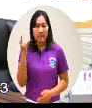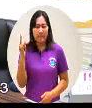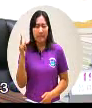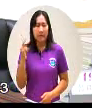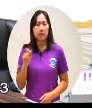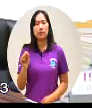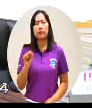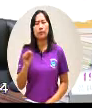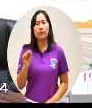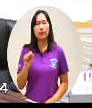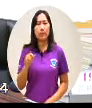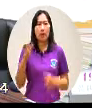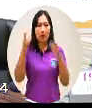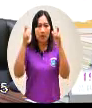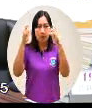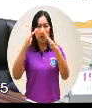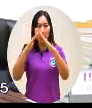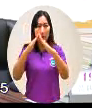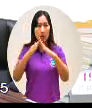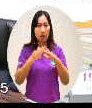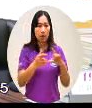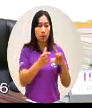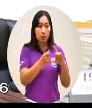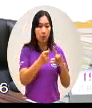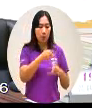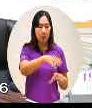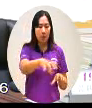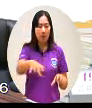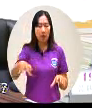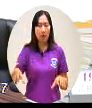的区吼，咱莫讲高雄市的原高雄市啦，